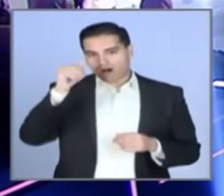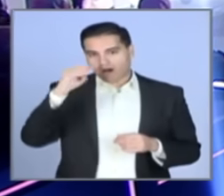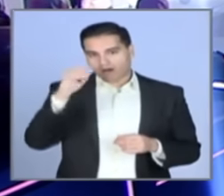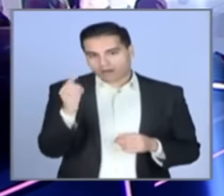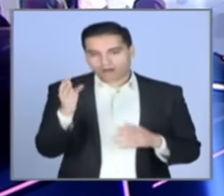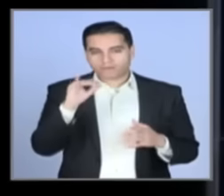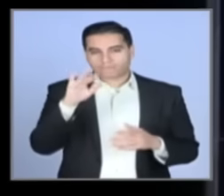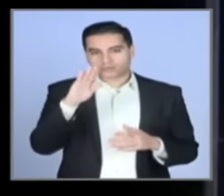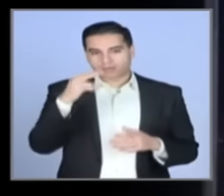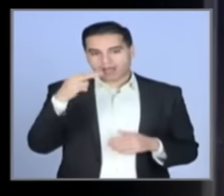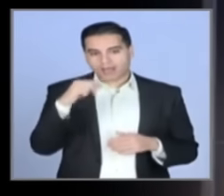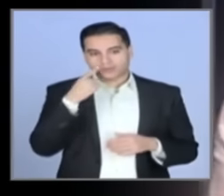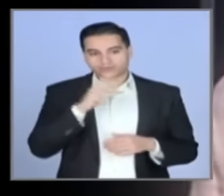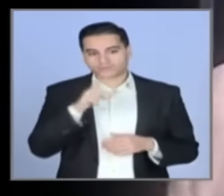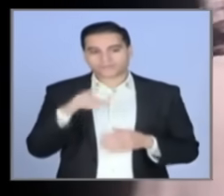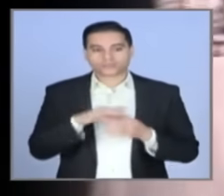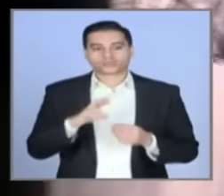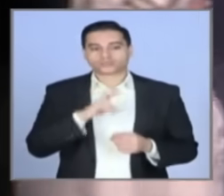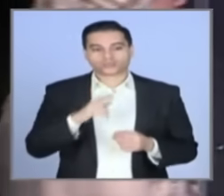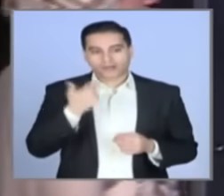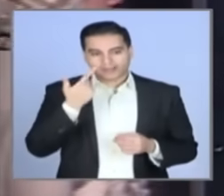التاني وموضوع السؤال إيه؟